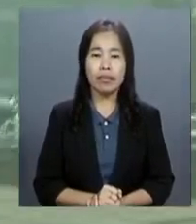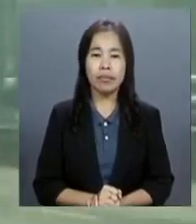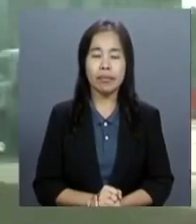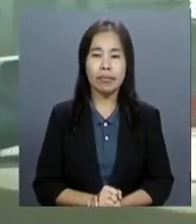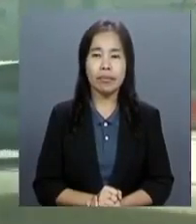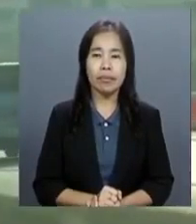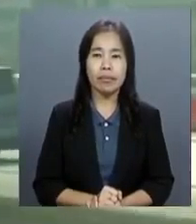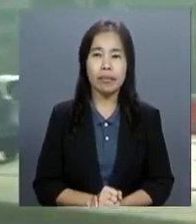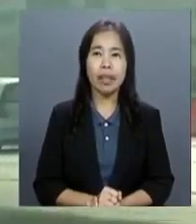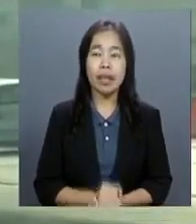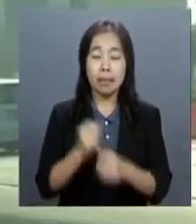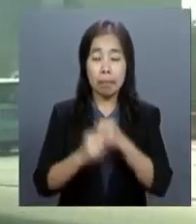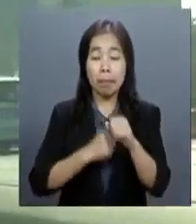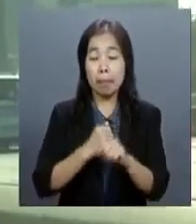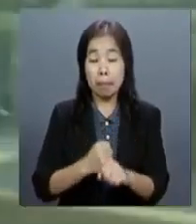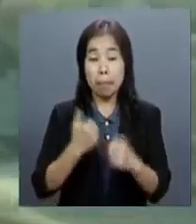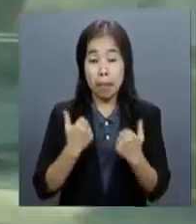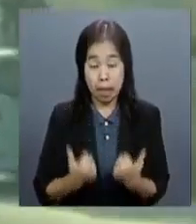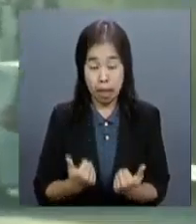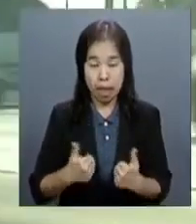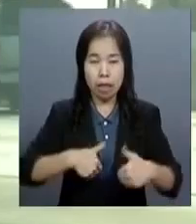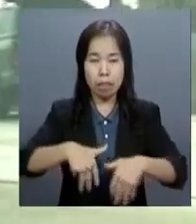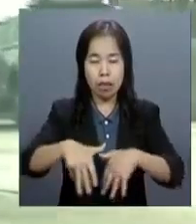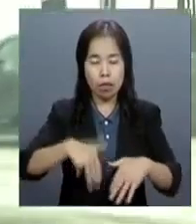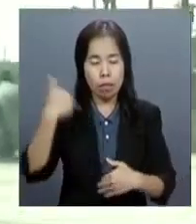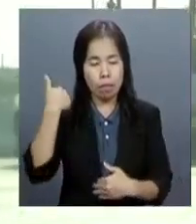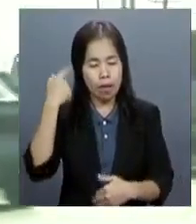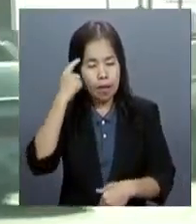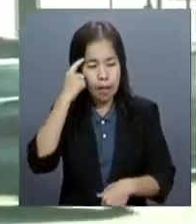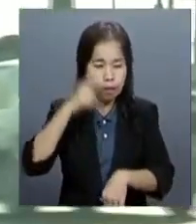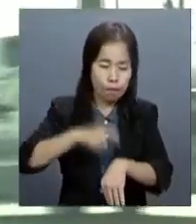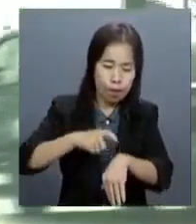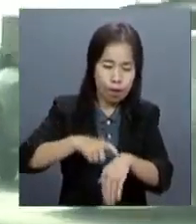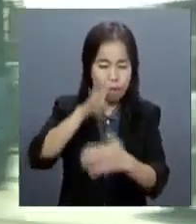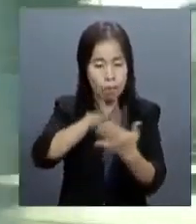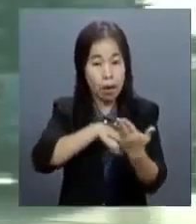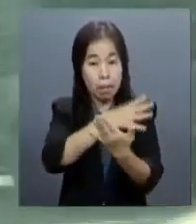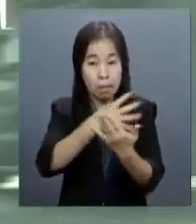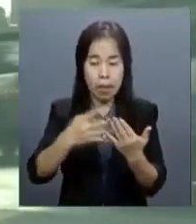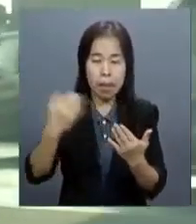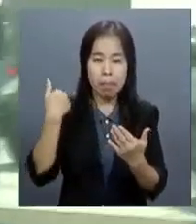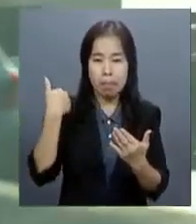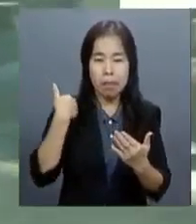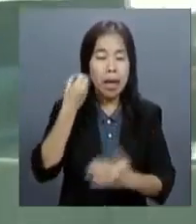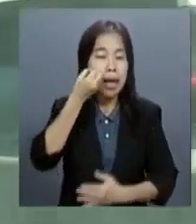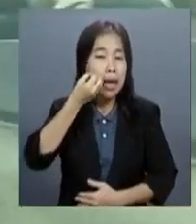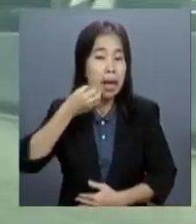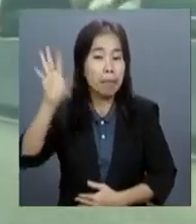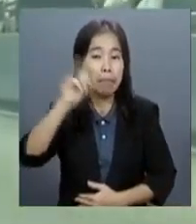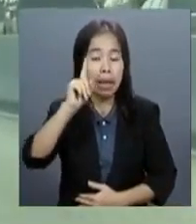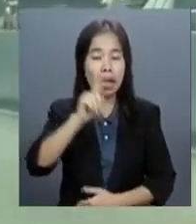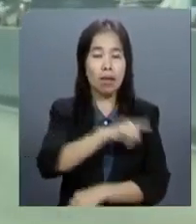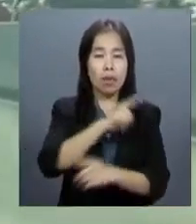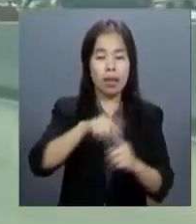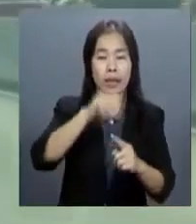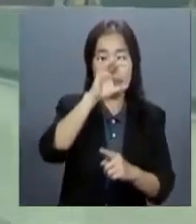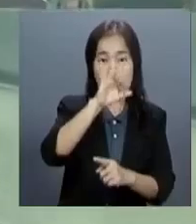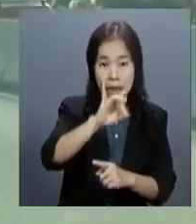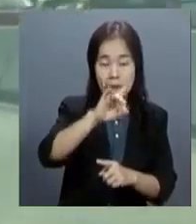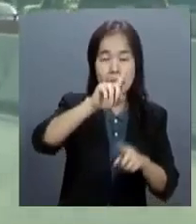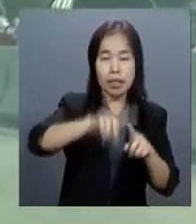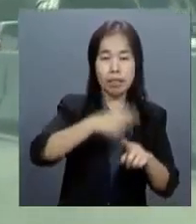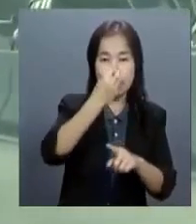แม้ว่าปีนี้ประชาชนจะมีเวลาวางแผนเดินทางกลับภูมิลำเนาถึง2ช่วงนั่นก็คือในช่วงของวันที่8เมษายนและวันที่12เมษ